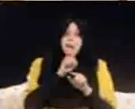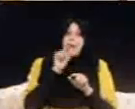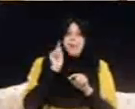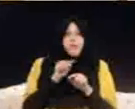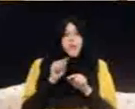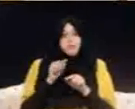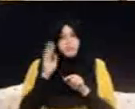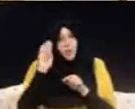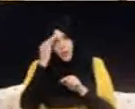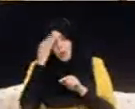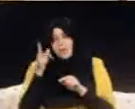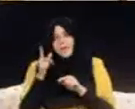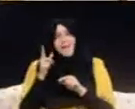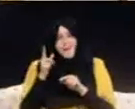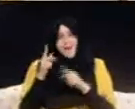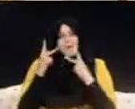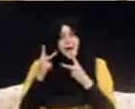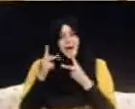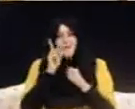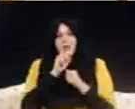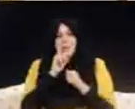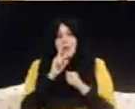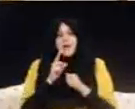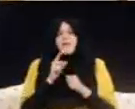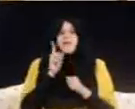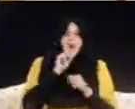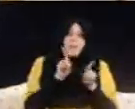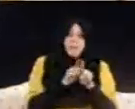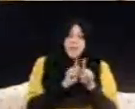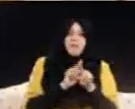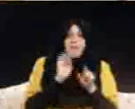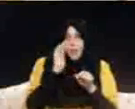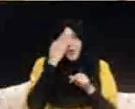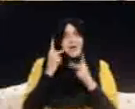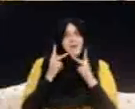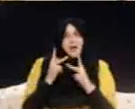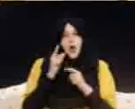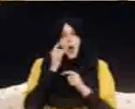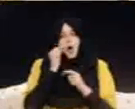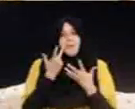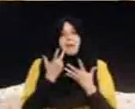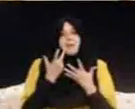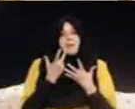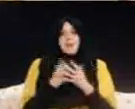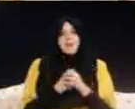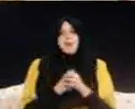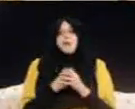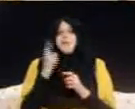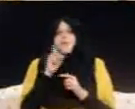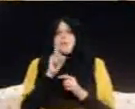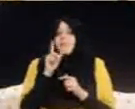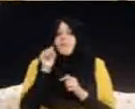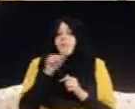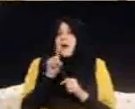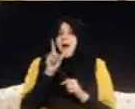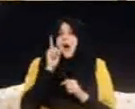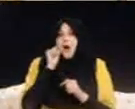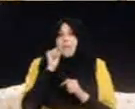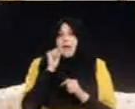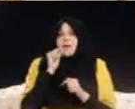يصح له أن يظلمها باستمرار، وربما يدفعها إلى